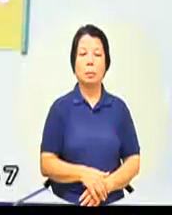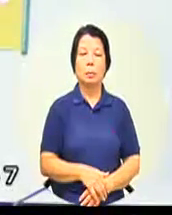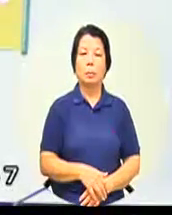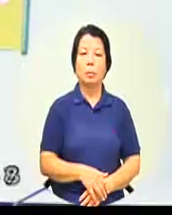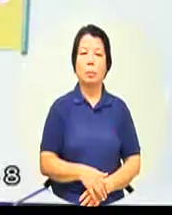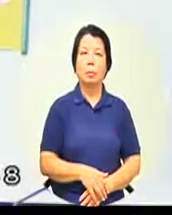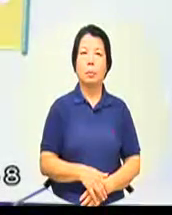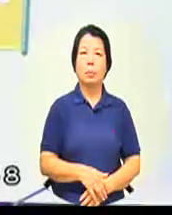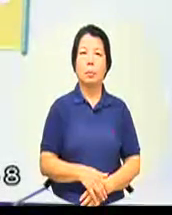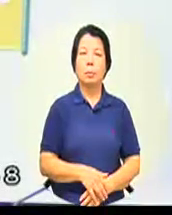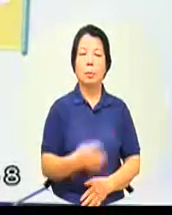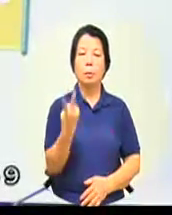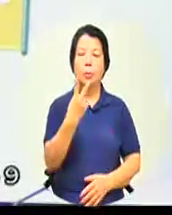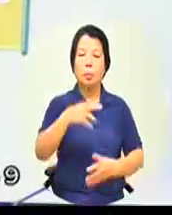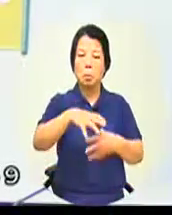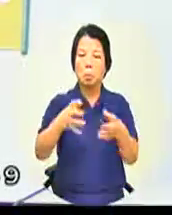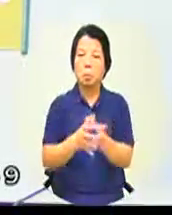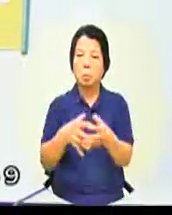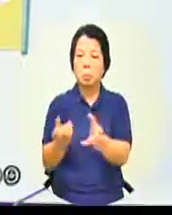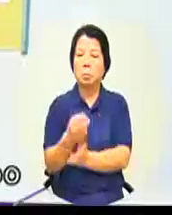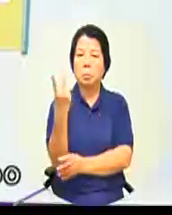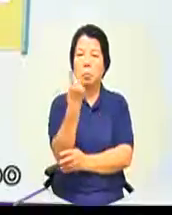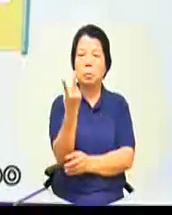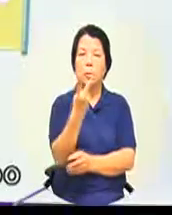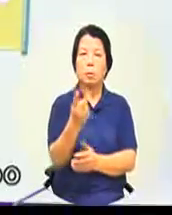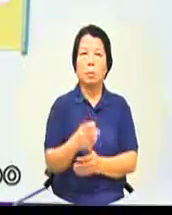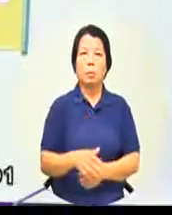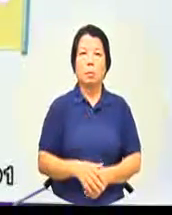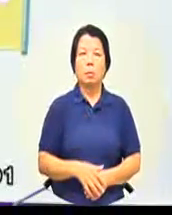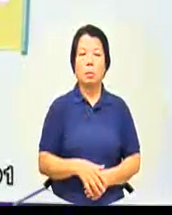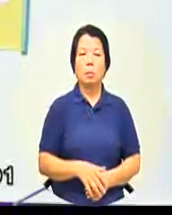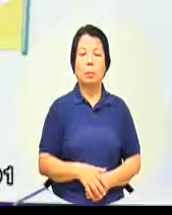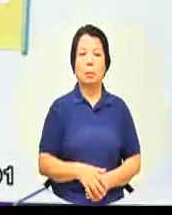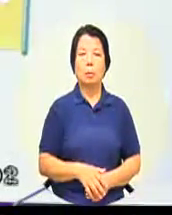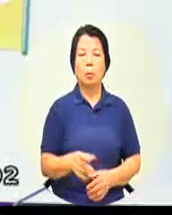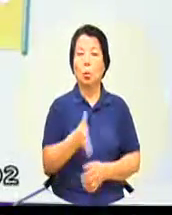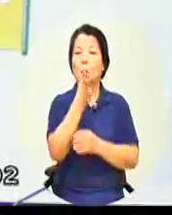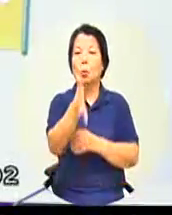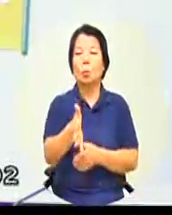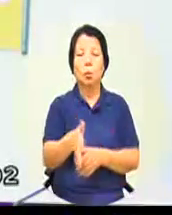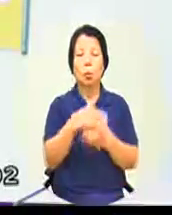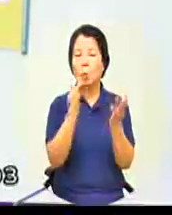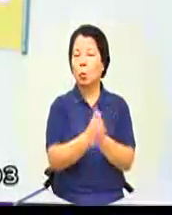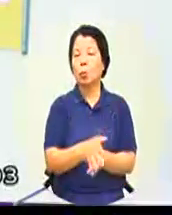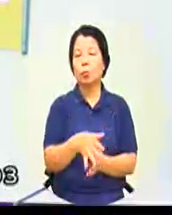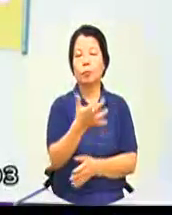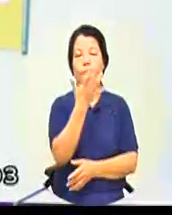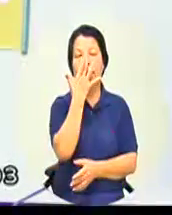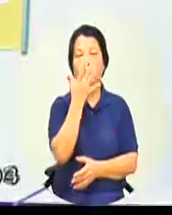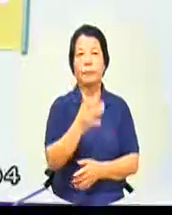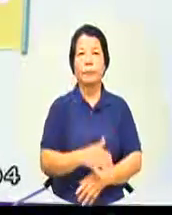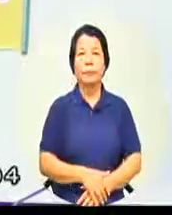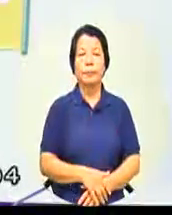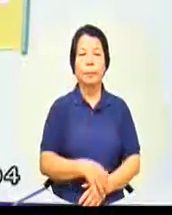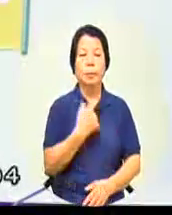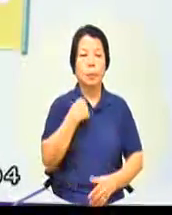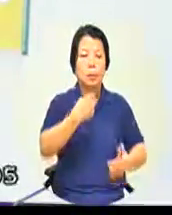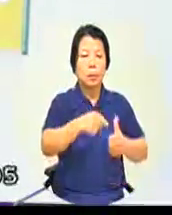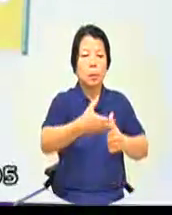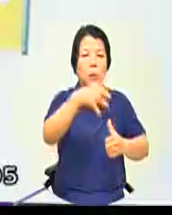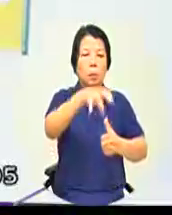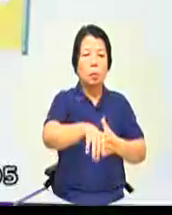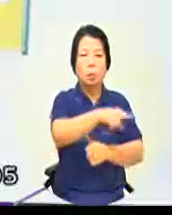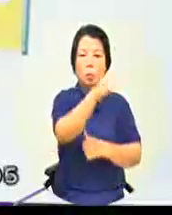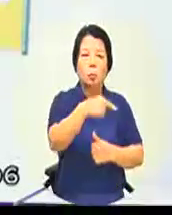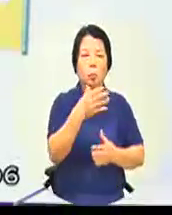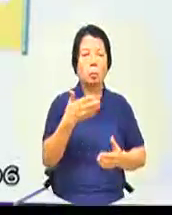长，你等一下再打，请你请坐。 我不要回答。 你请坐。两个局长，我问他不知道了。我相信教育局很多也不知